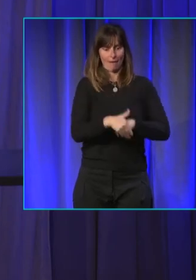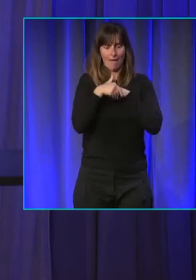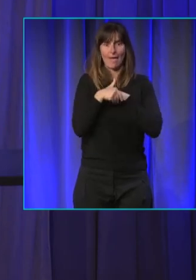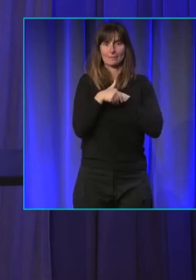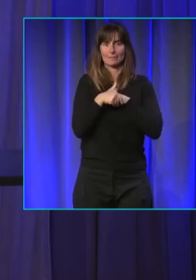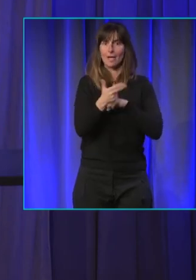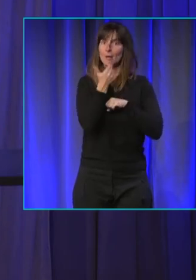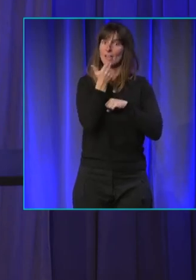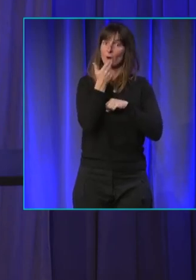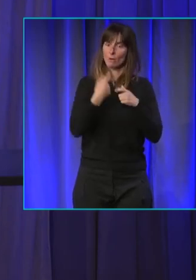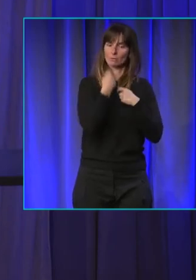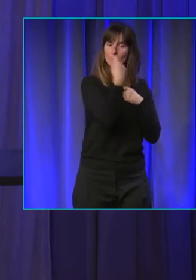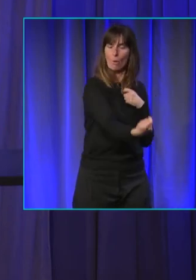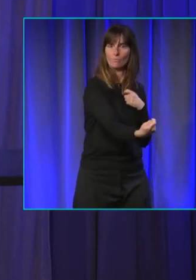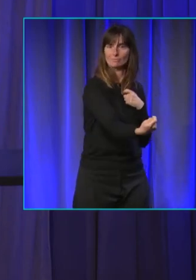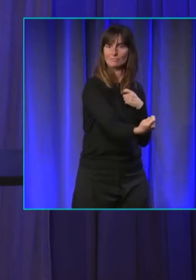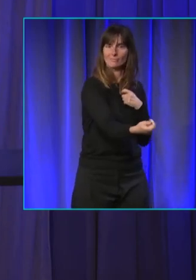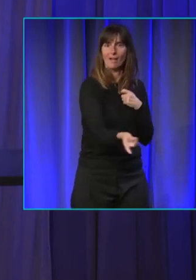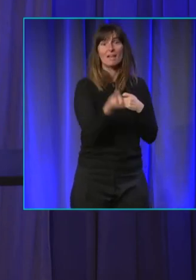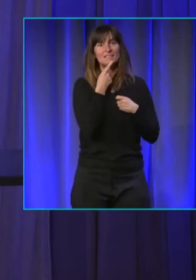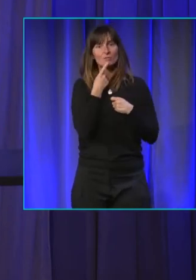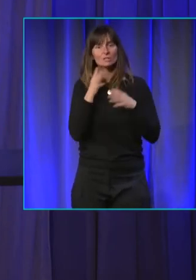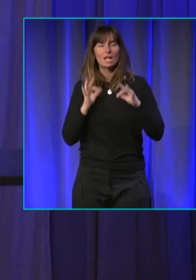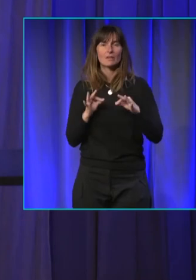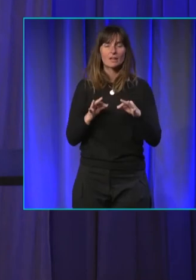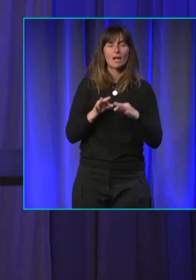Donc les femmes utilisent majoritairement plus les lipides